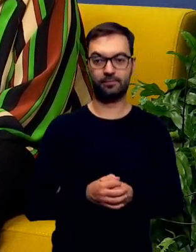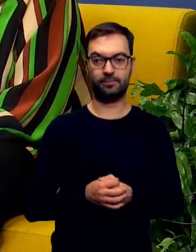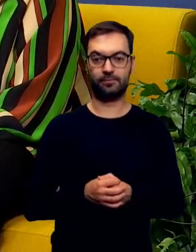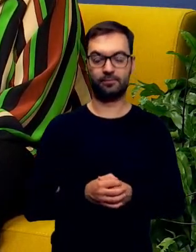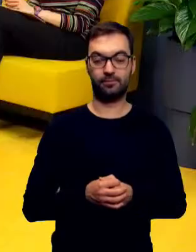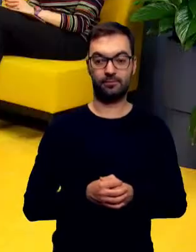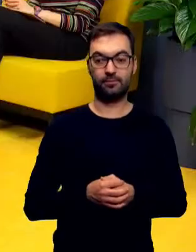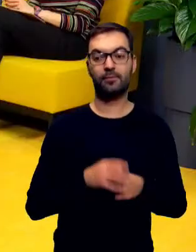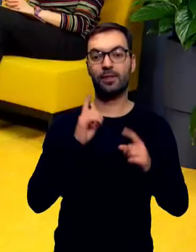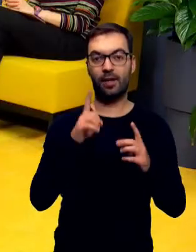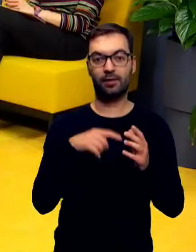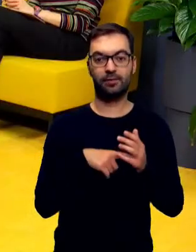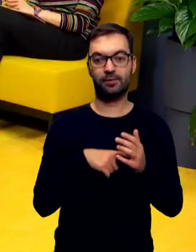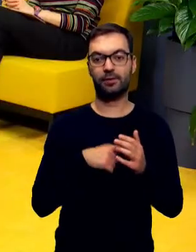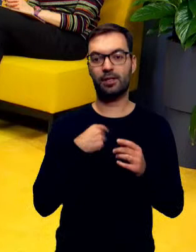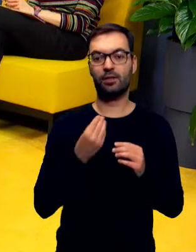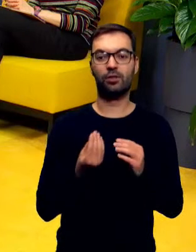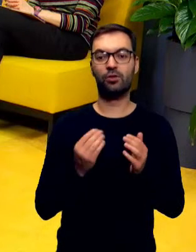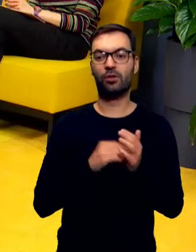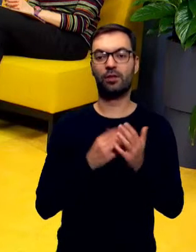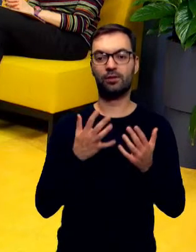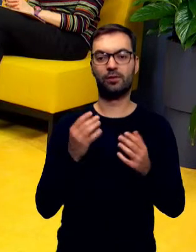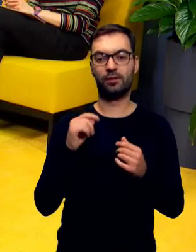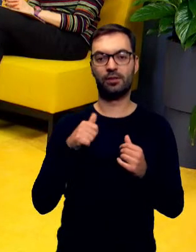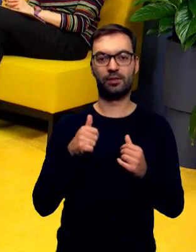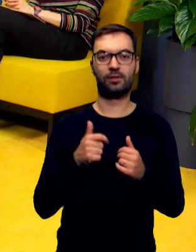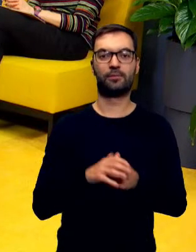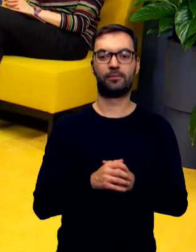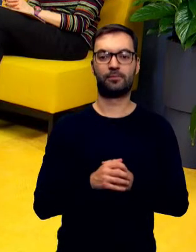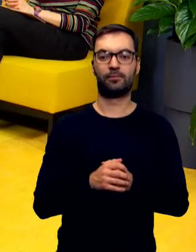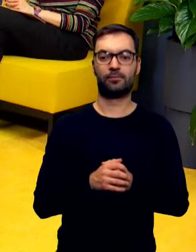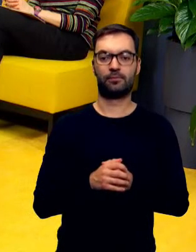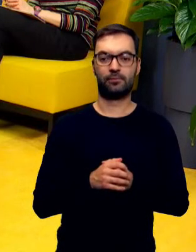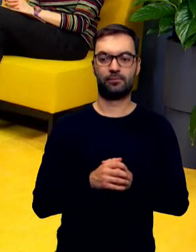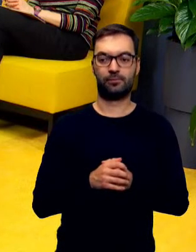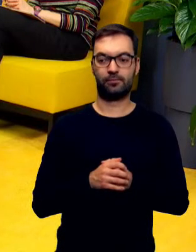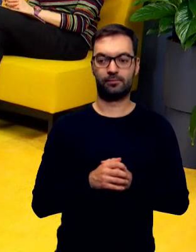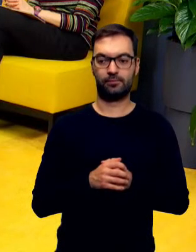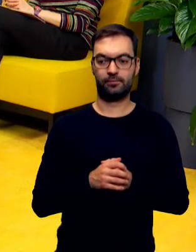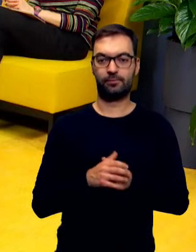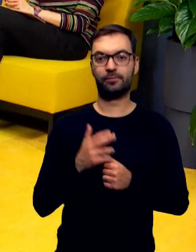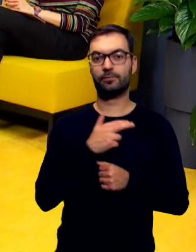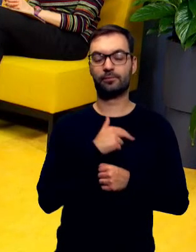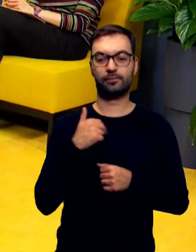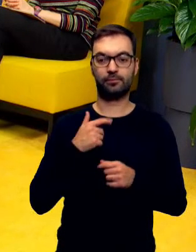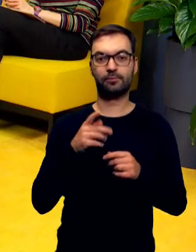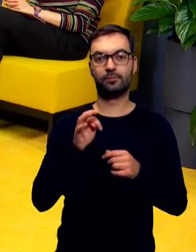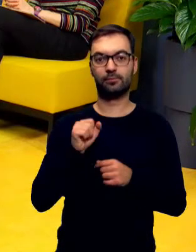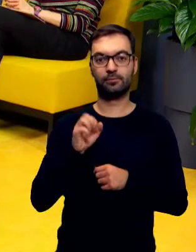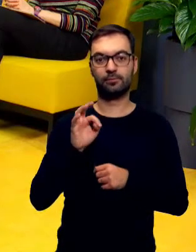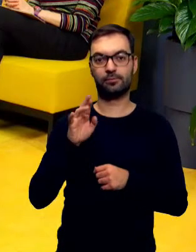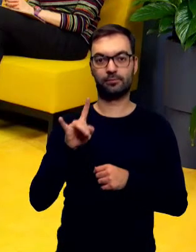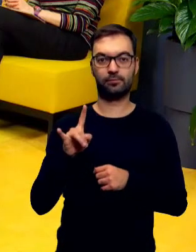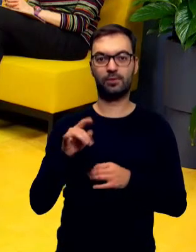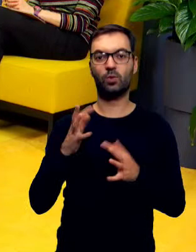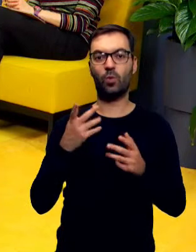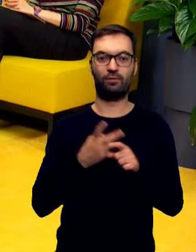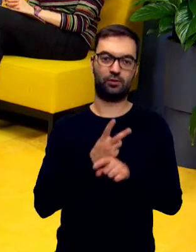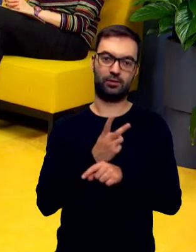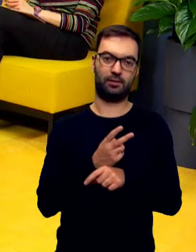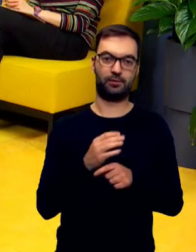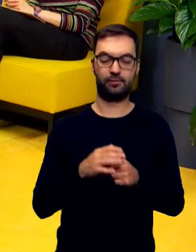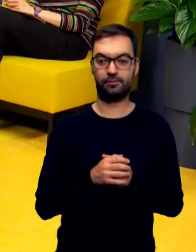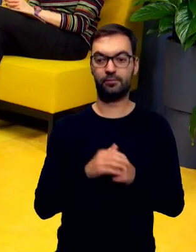i tyle. Natomiast dodałbym do tego jeszcze jedną rzecz, mianowicie, że te nasze Tatry są dość łatwo